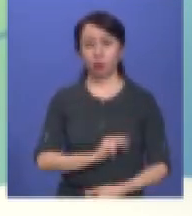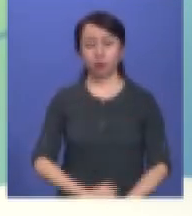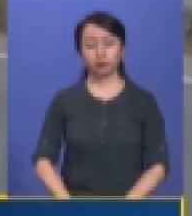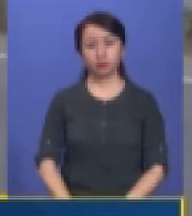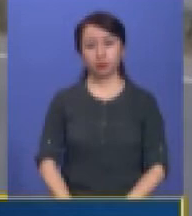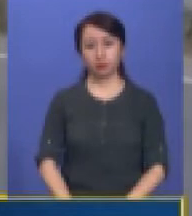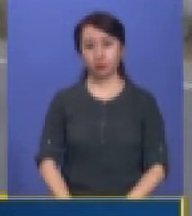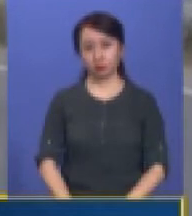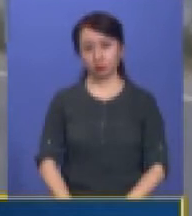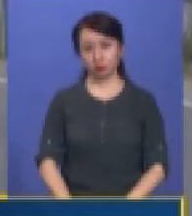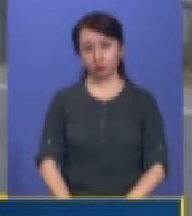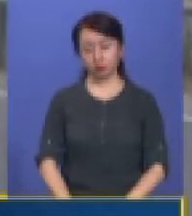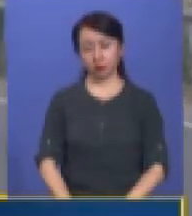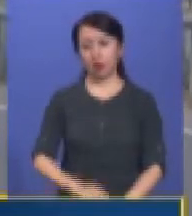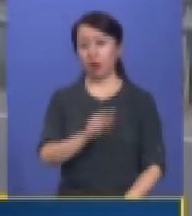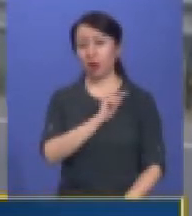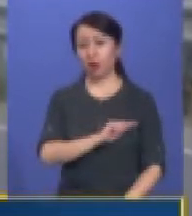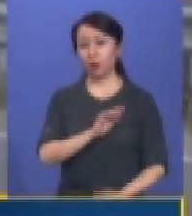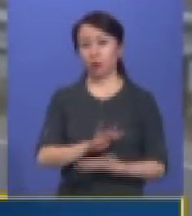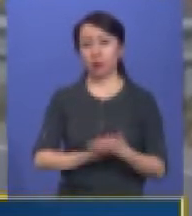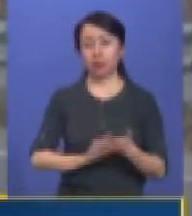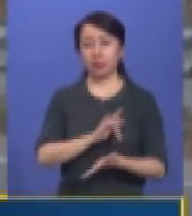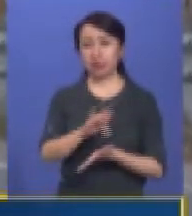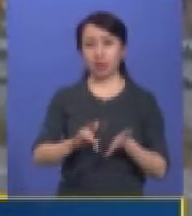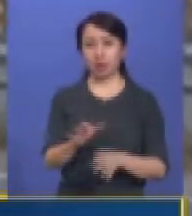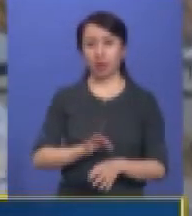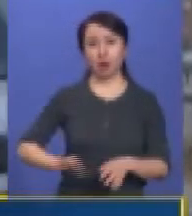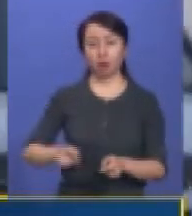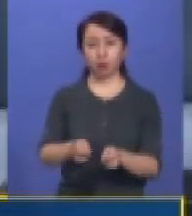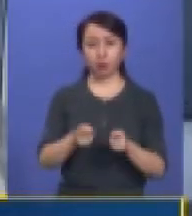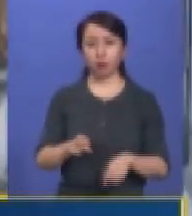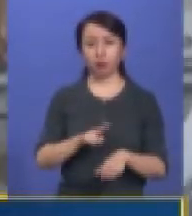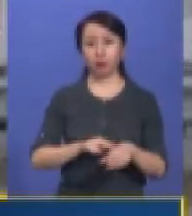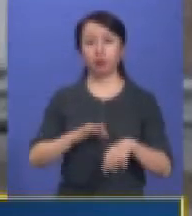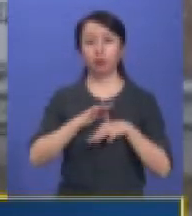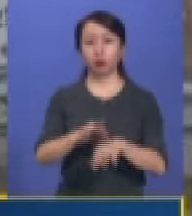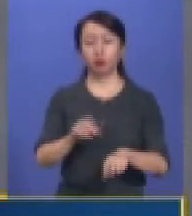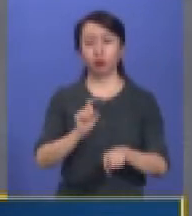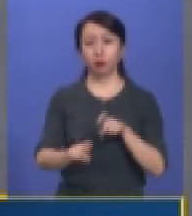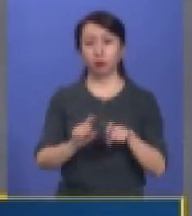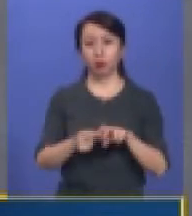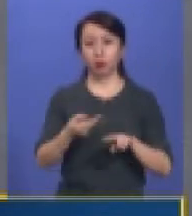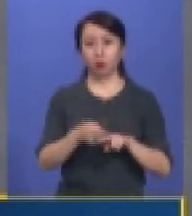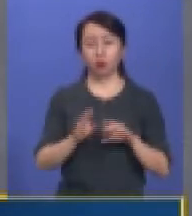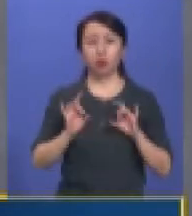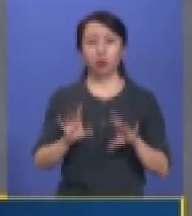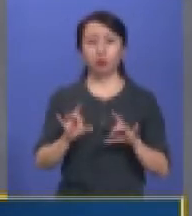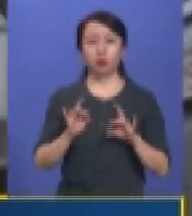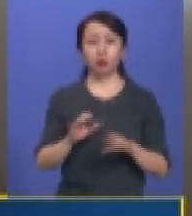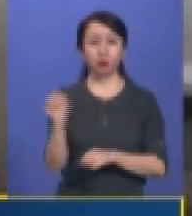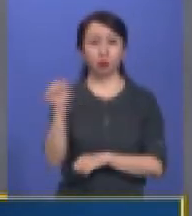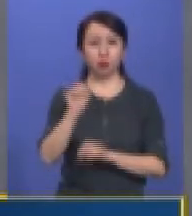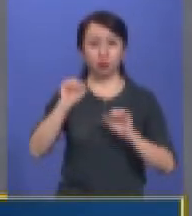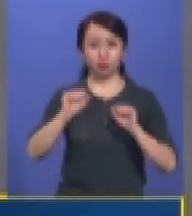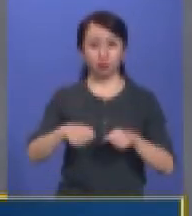работу. Сотрудники процессингового центра областного департамента полиции проводят рейды, в ходе которых разъясняют автовладельцам